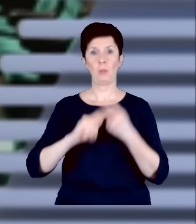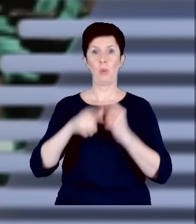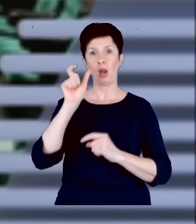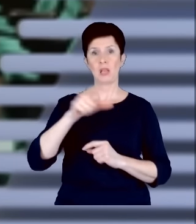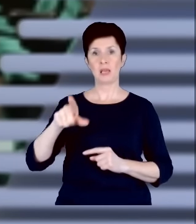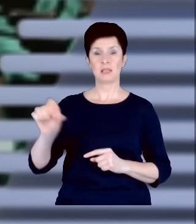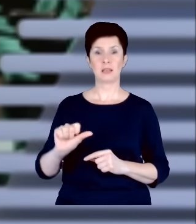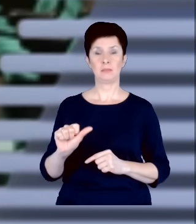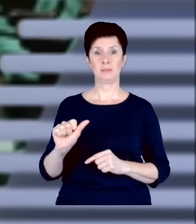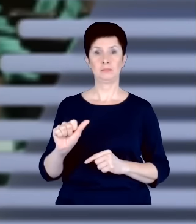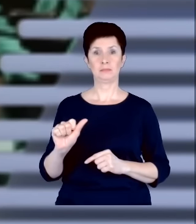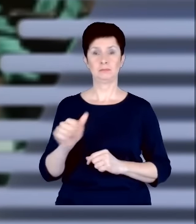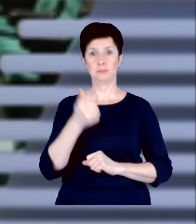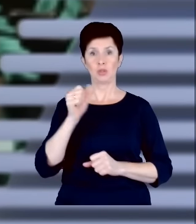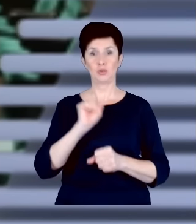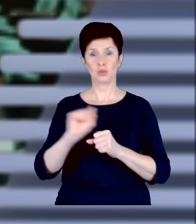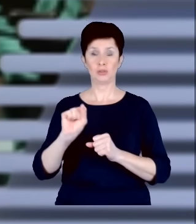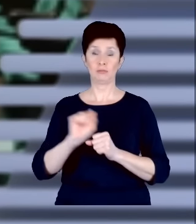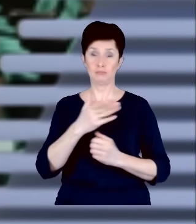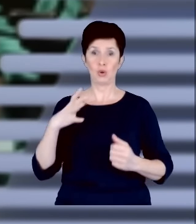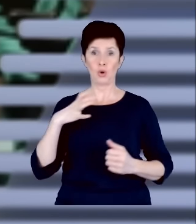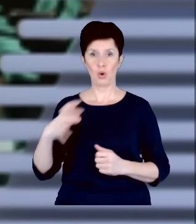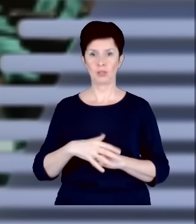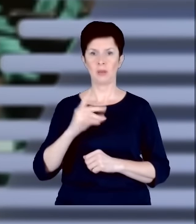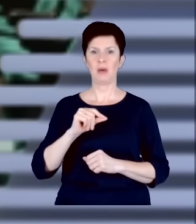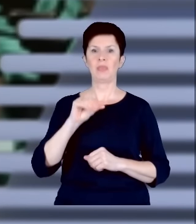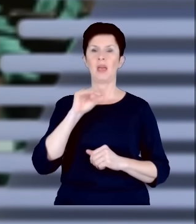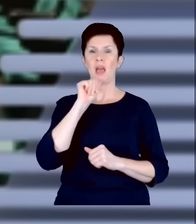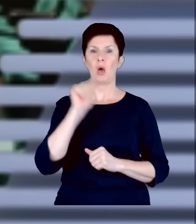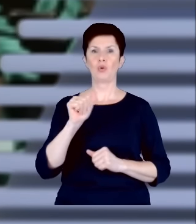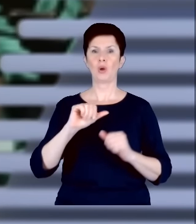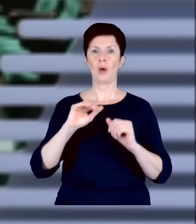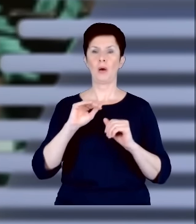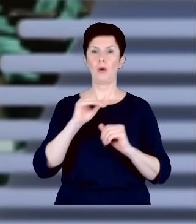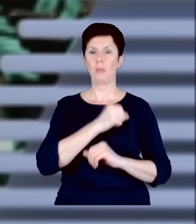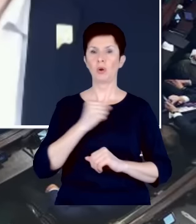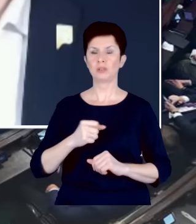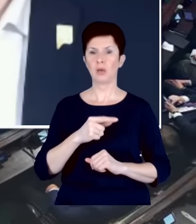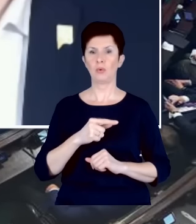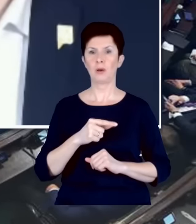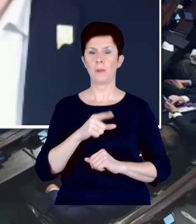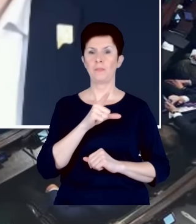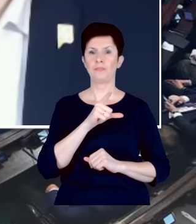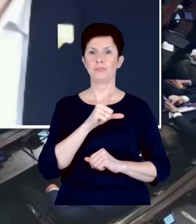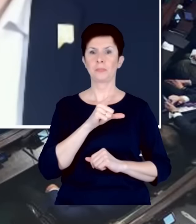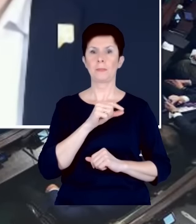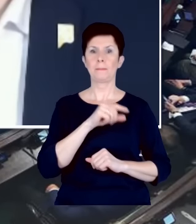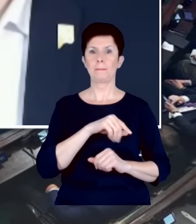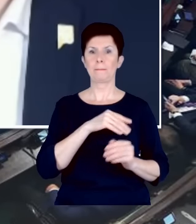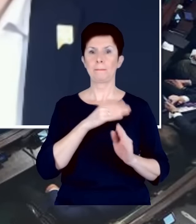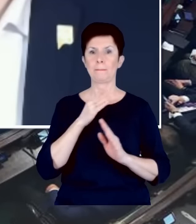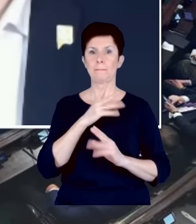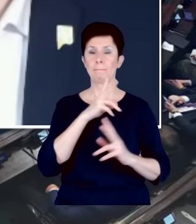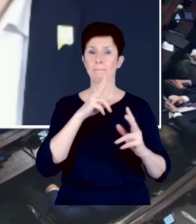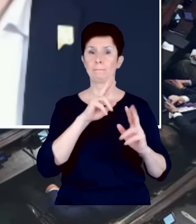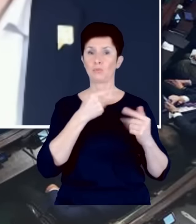są Państwa i moimi gośćmi. Jest z nami pan europoseł Dominik Tarczyński, Prawo i Sprawiedliwość, frakcja EKR. Pan poseł z Brukseli. Witam bardzo